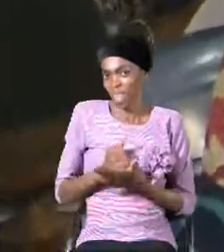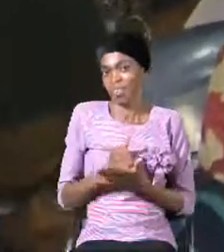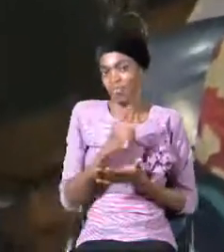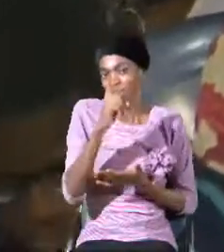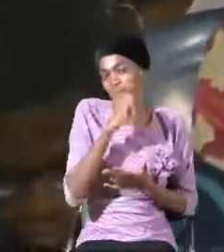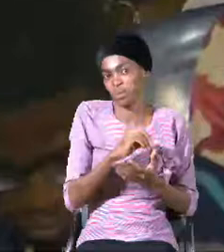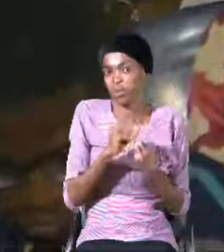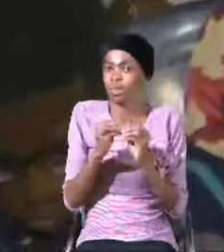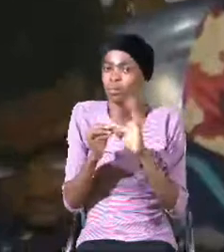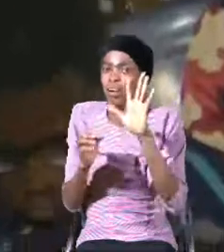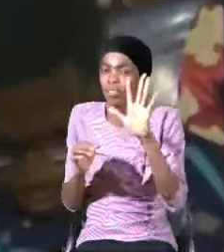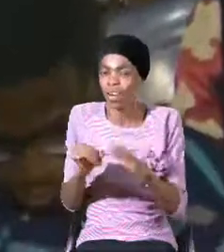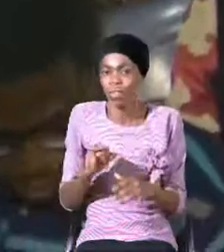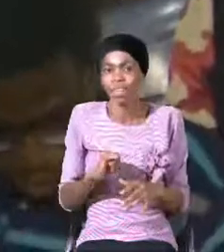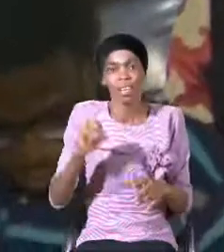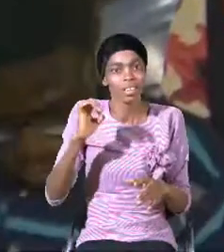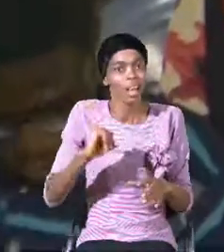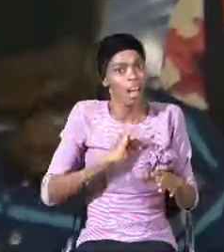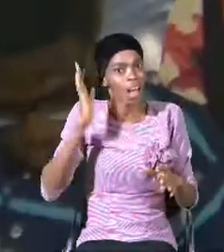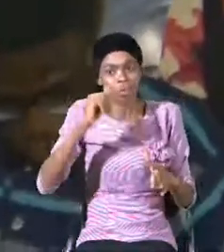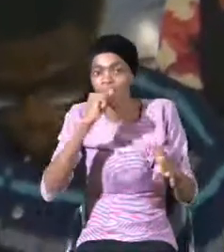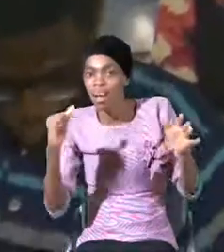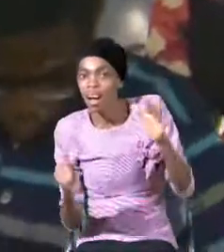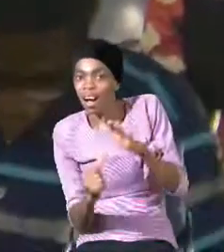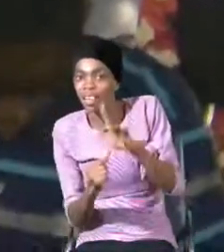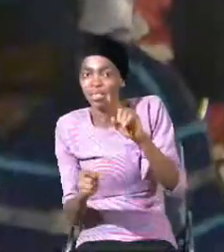Cinquièmement, il va te cacher.